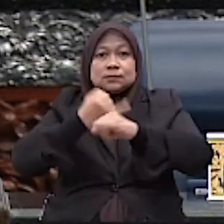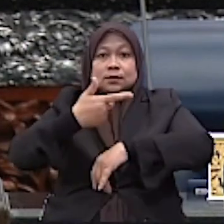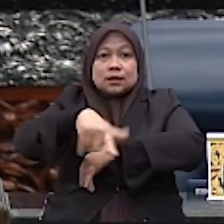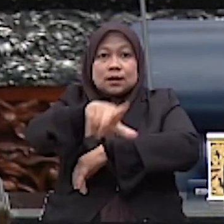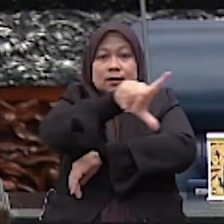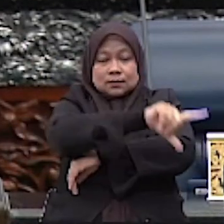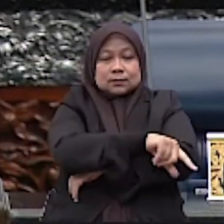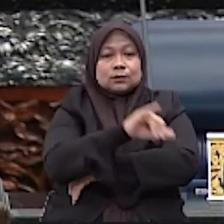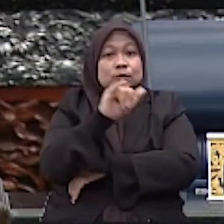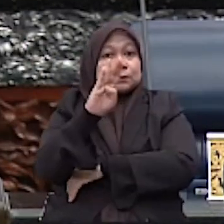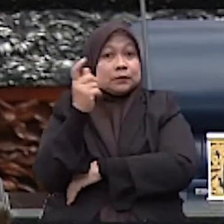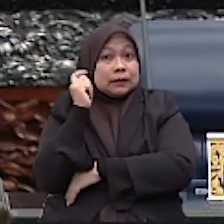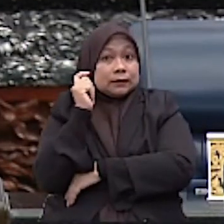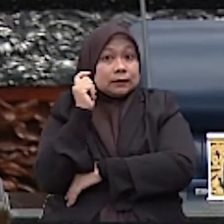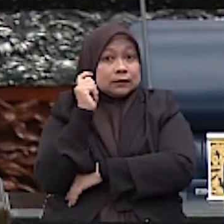mempunyai